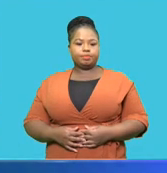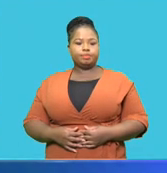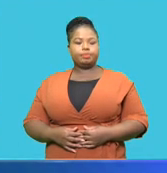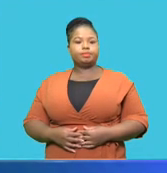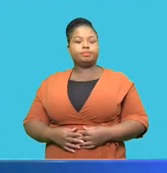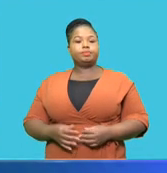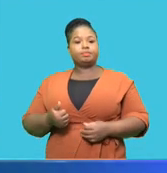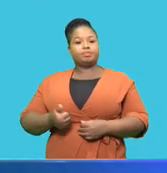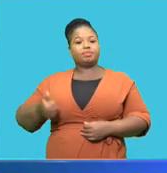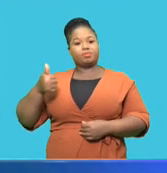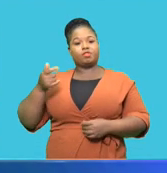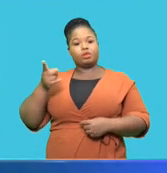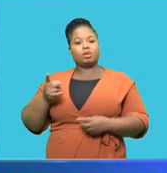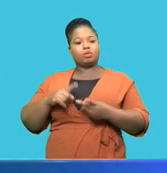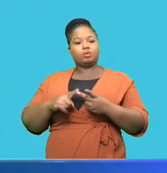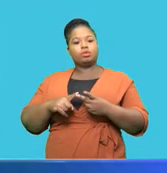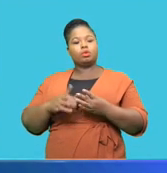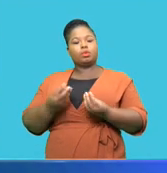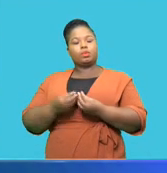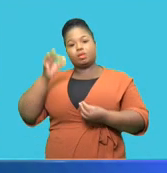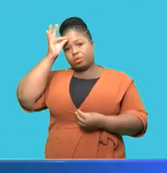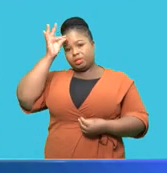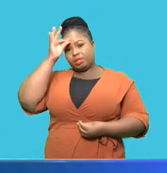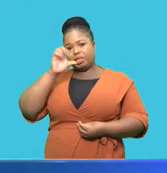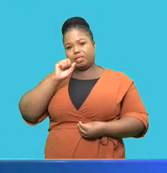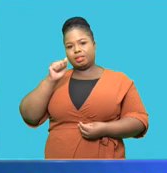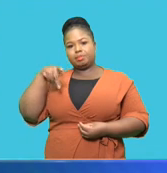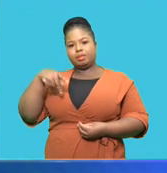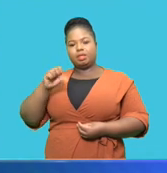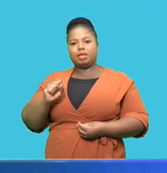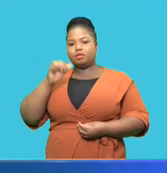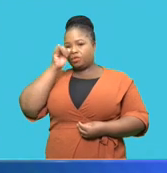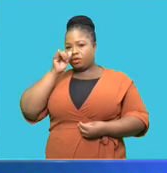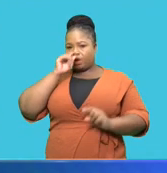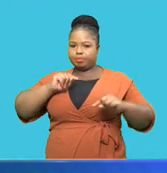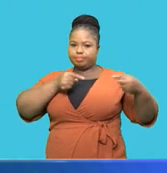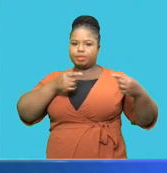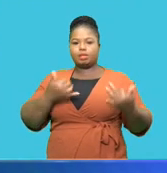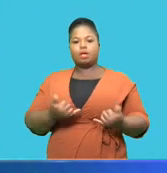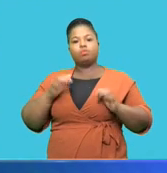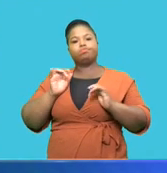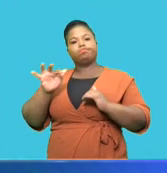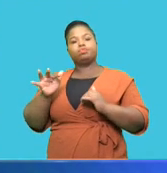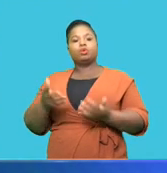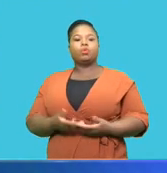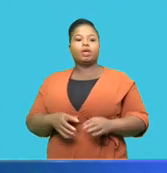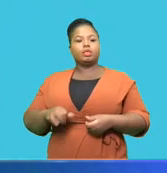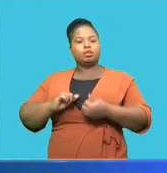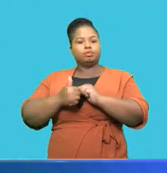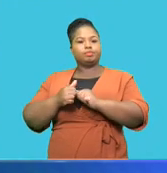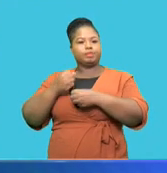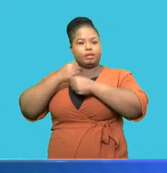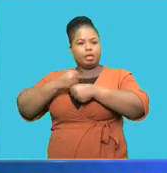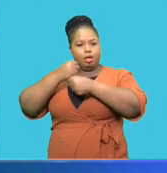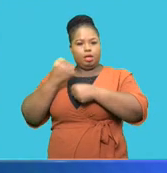Iqonga loThintelo loLwaphulo-mthetho elixhaswa yiNkonzo yesiPolisa yoMzantsi Afrika libambe umngcelele ukuya kwibala lemidlalo lasekuhlaleni